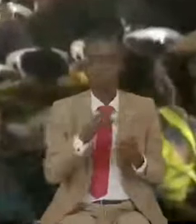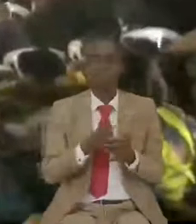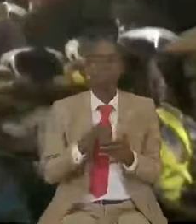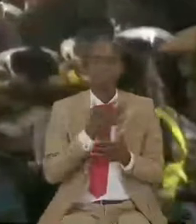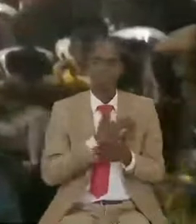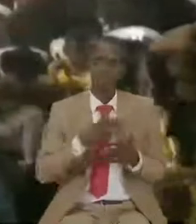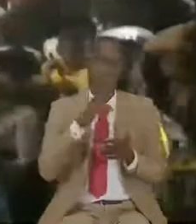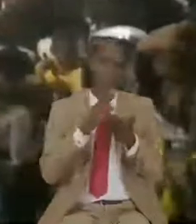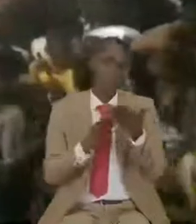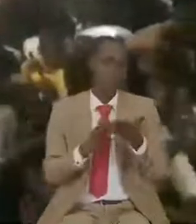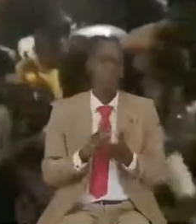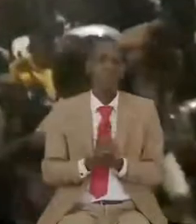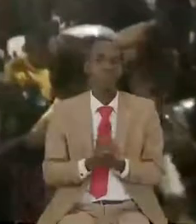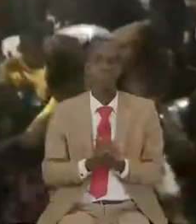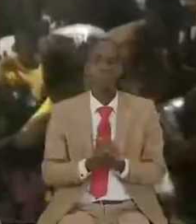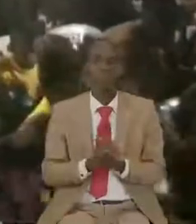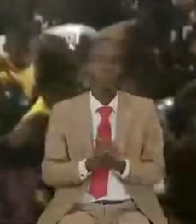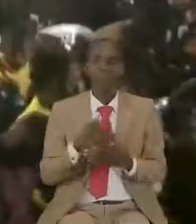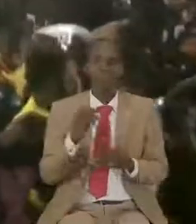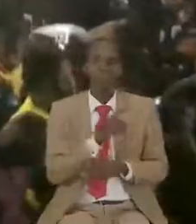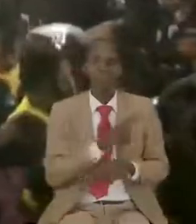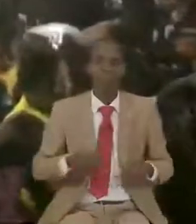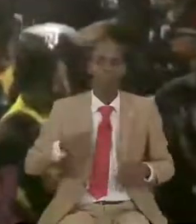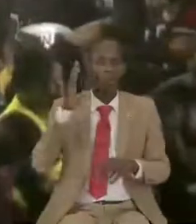ceux qui sont sur le site du programme.